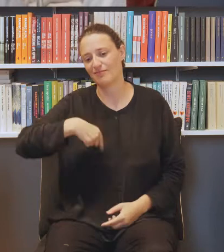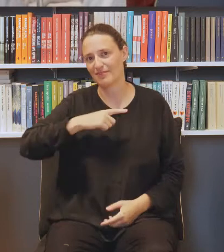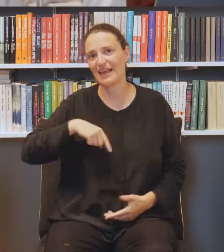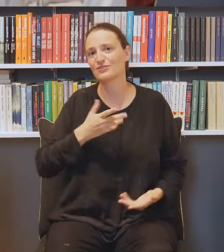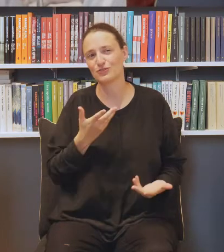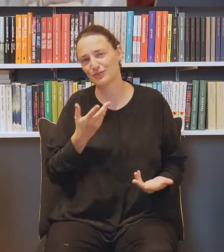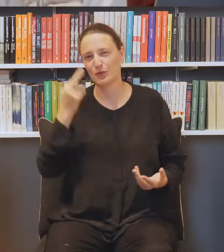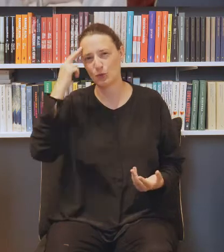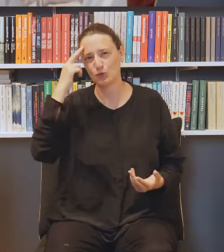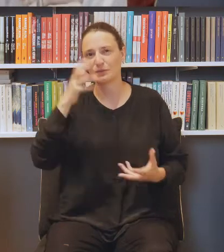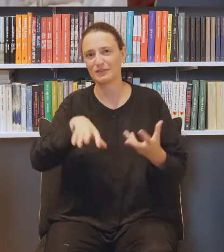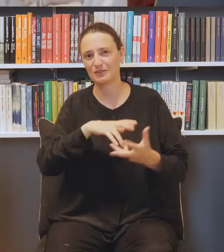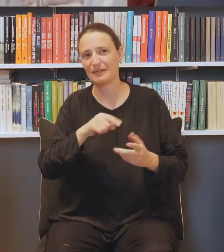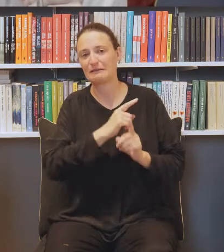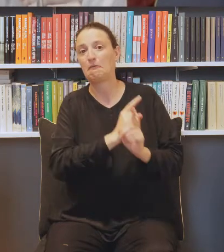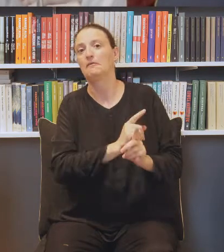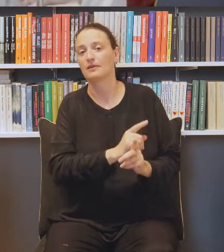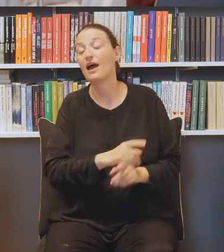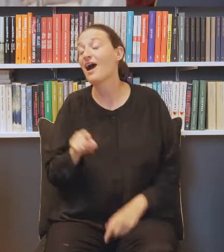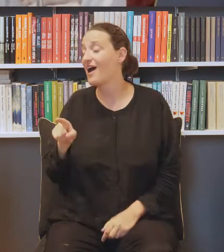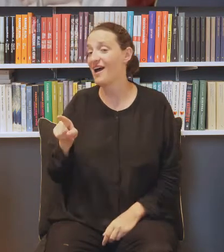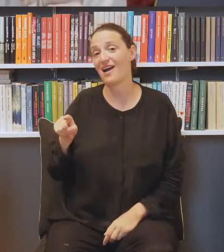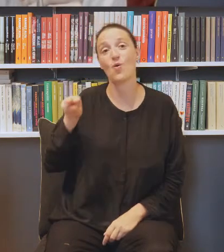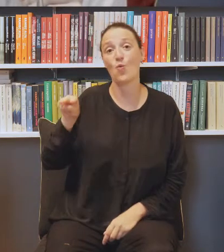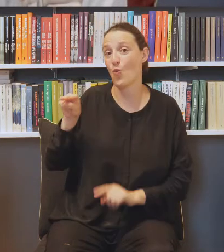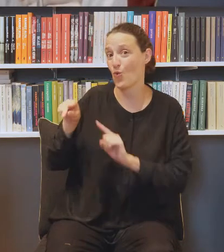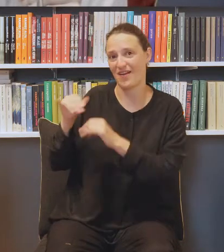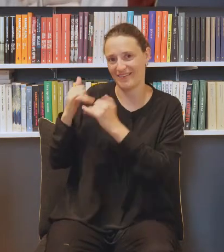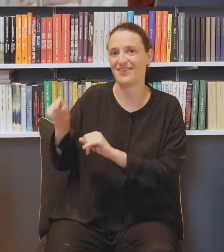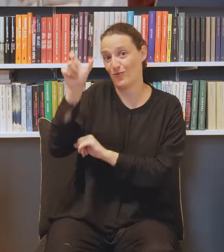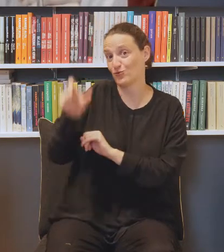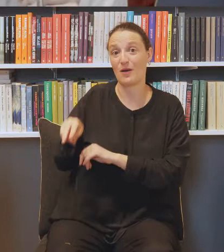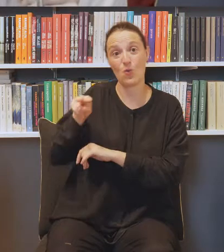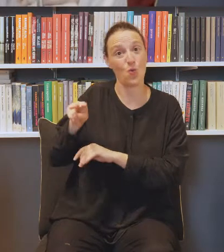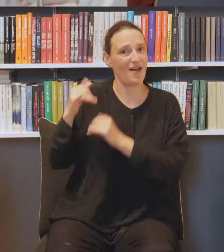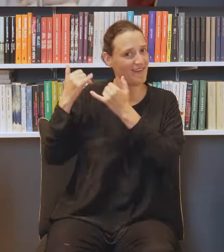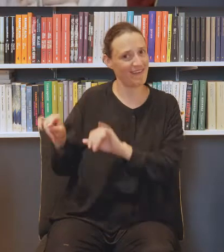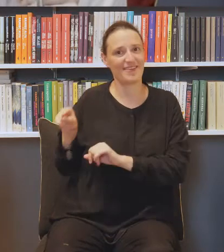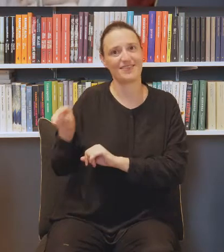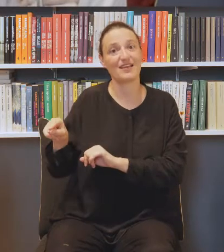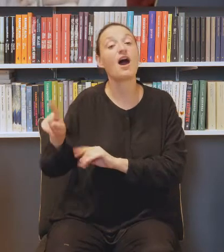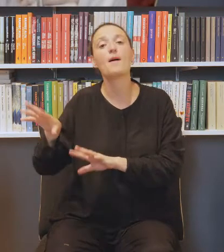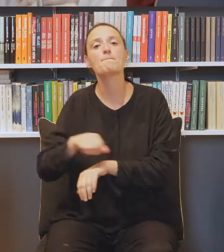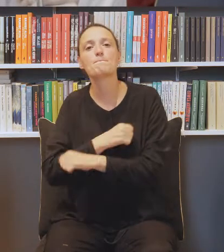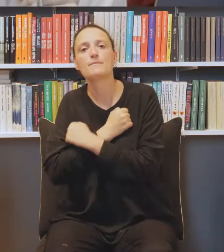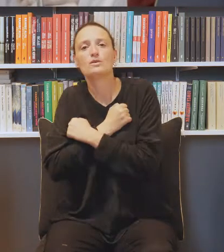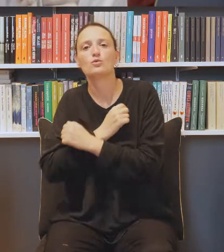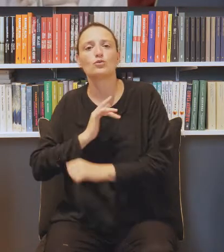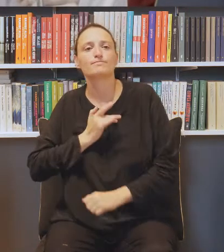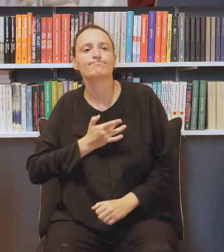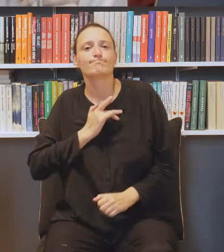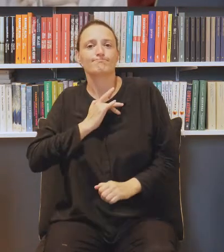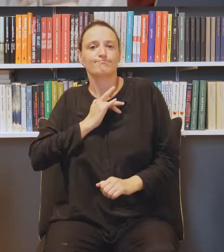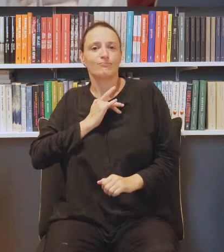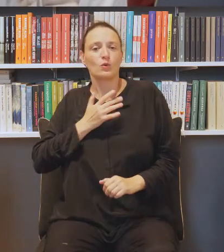naszego pojmowania rzeczywistości. Ula rzeczywiście się mocno odróżnia. No i ta miłość, którą ona ma w